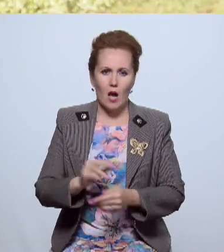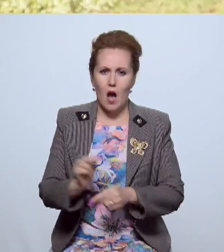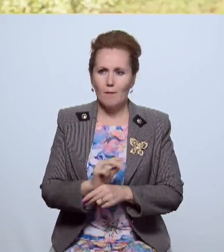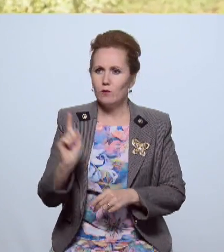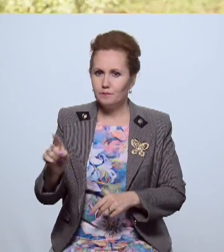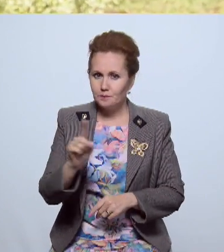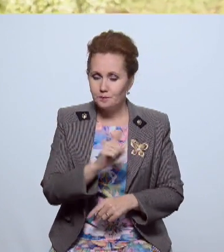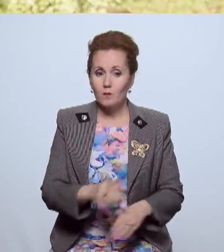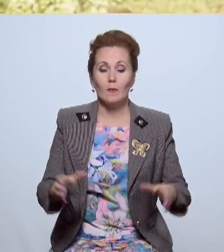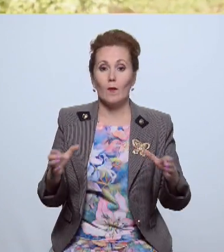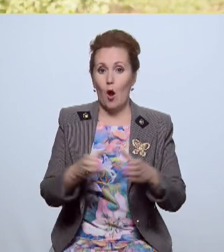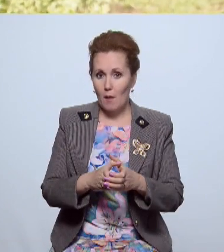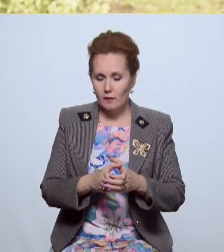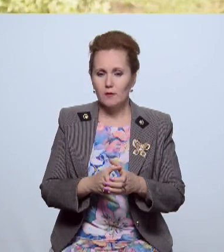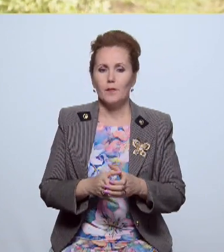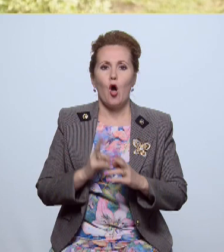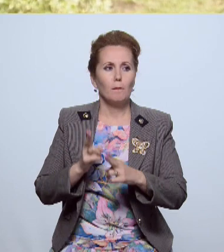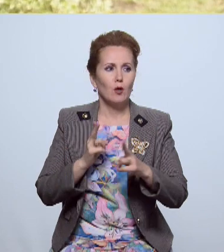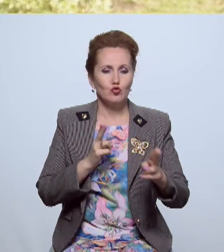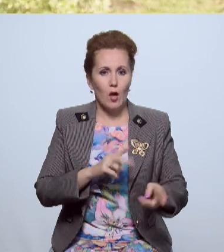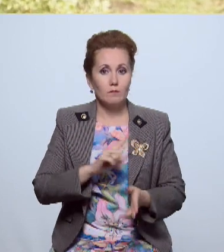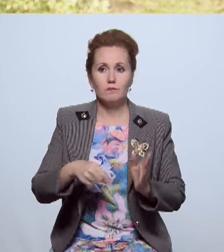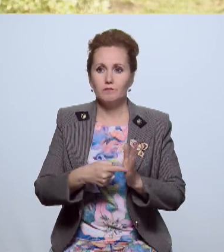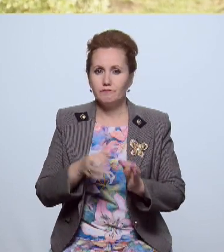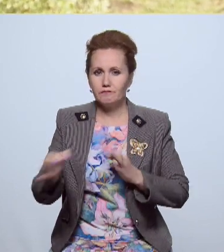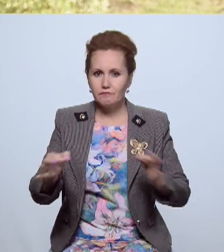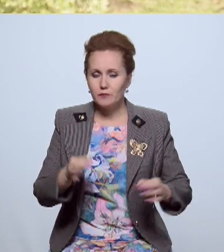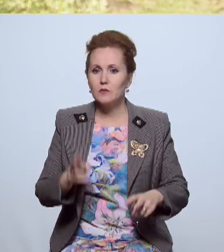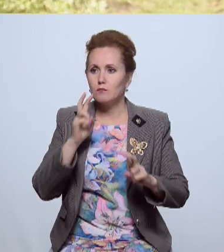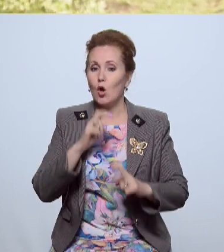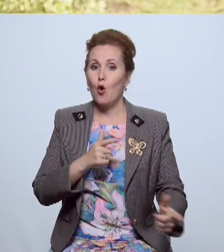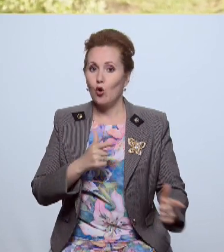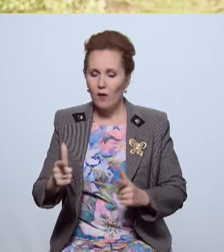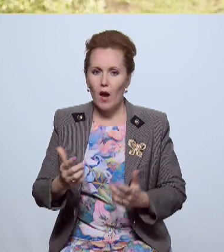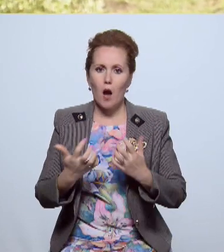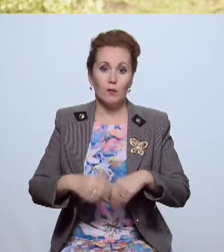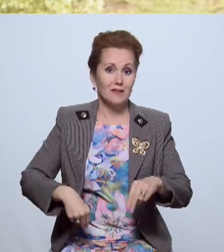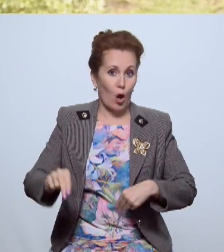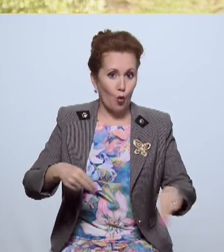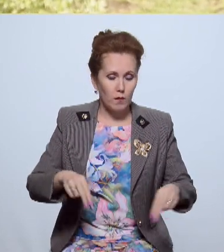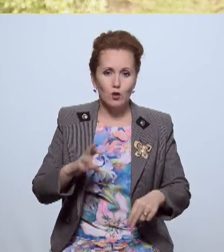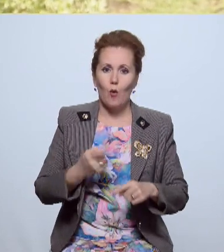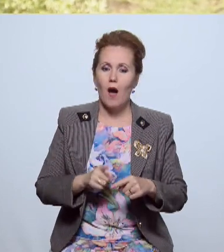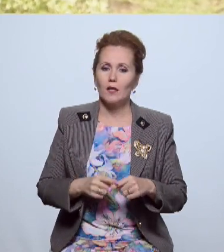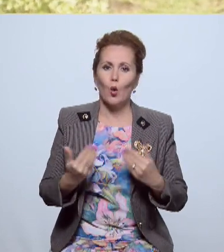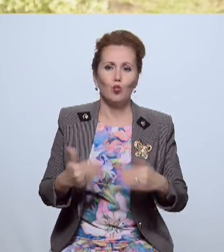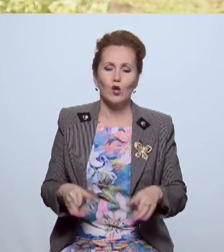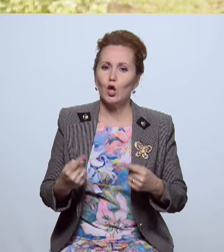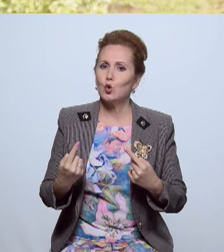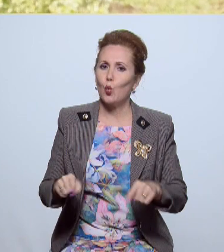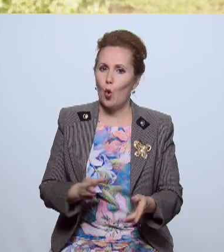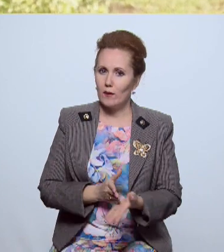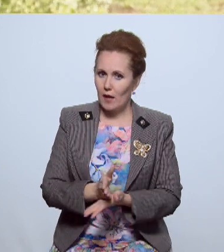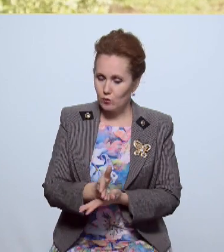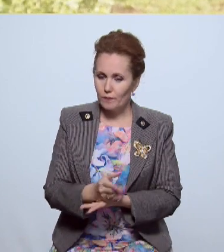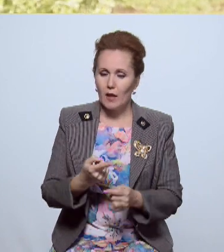Мы с командой проектного офиса объезжаем муниципалитеты, смотрим готовность. Закупается оборудование, но это уже другая траектория.